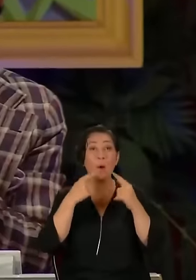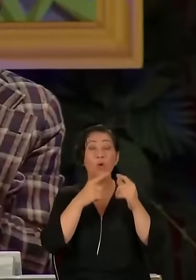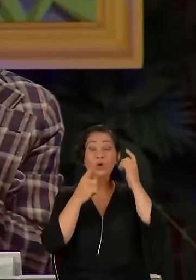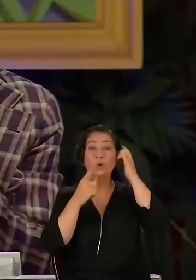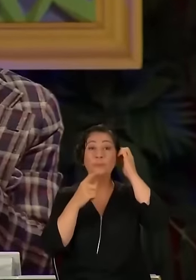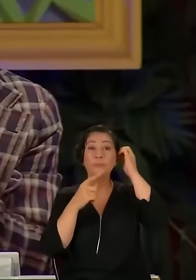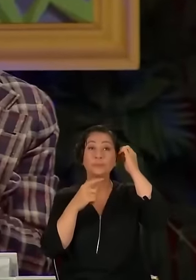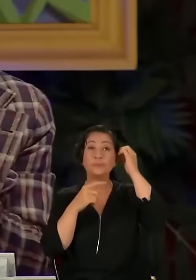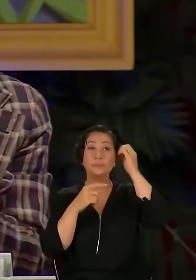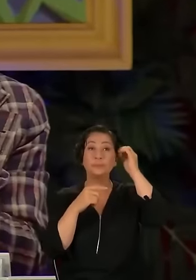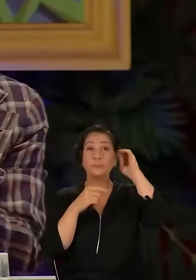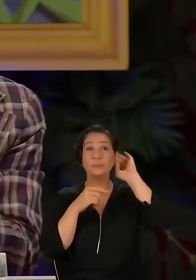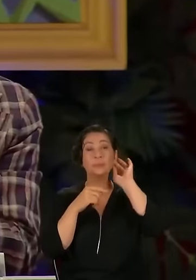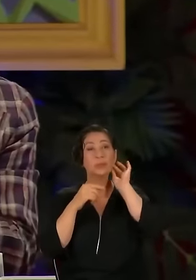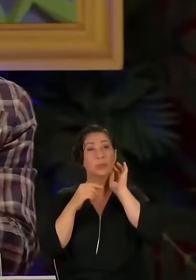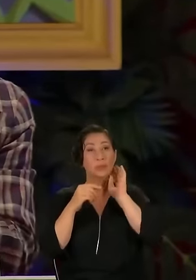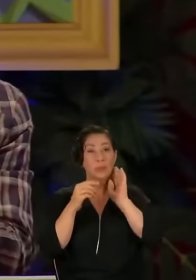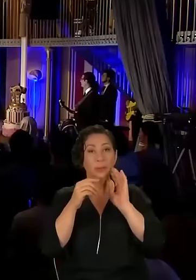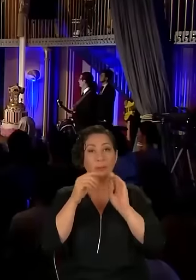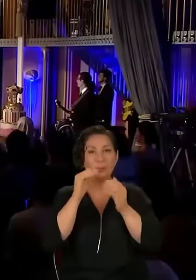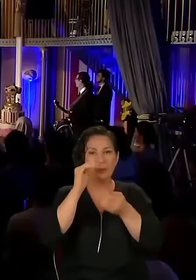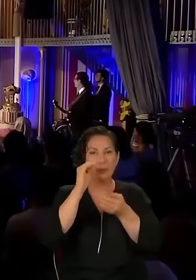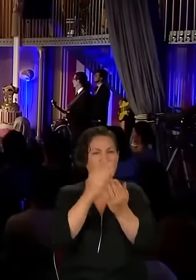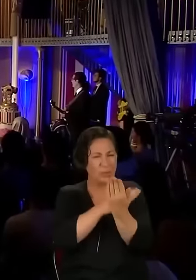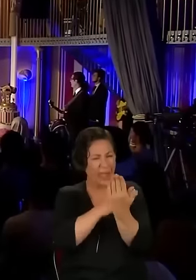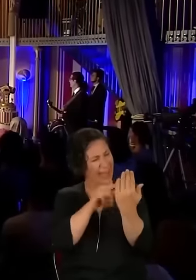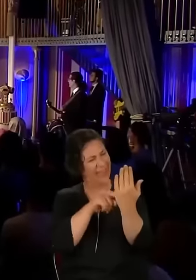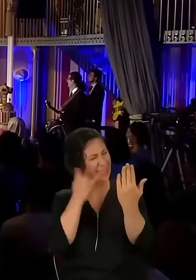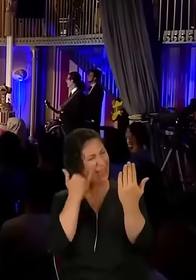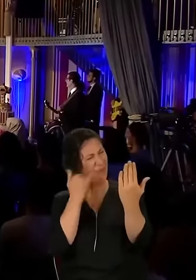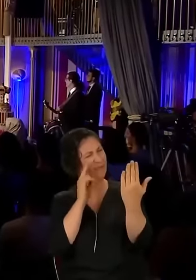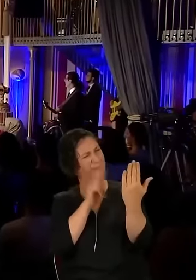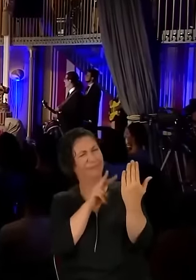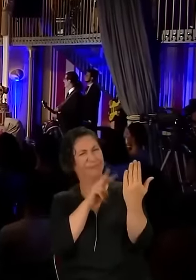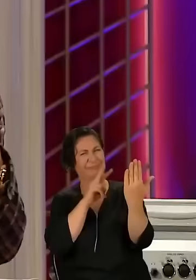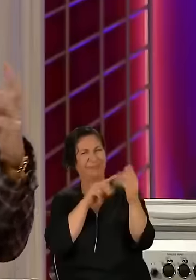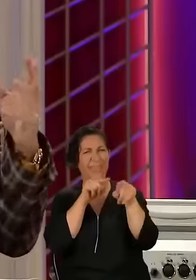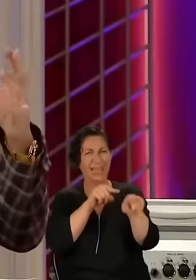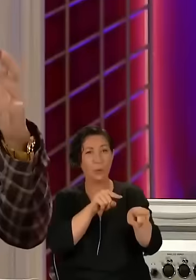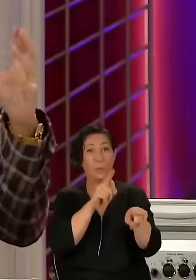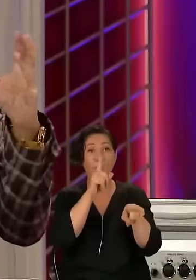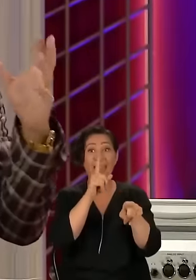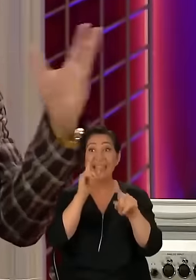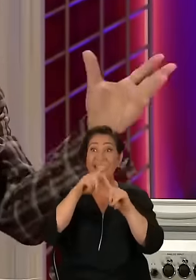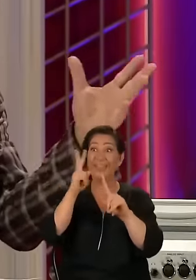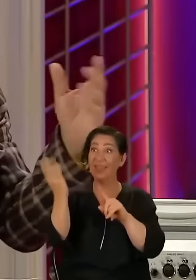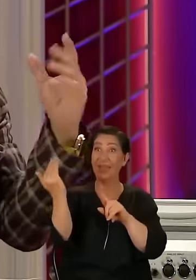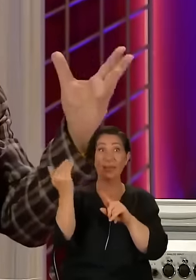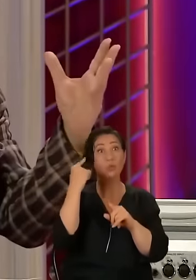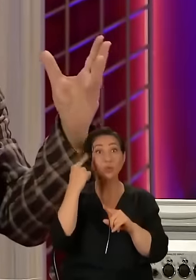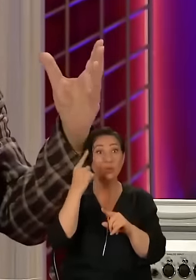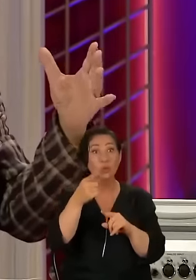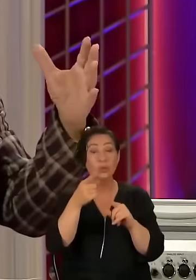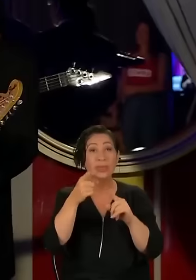bir küçük akıllı telefon ekranından takip ediyorum. Bir de televizyona çıktığını